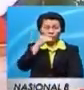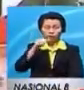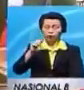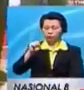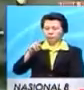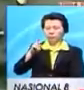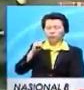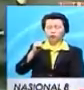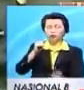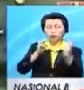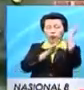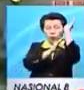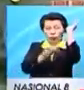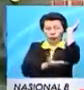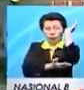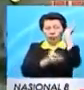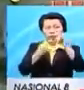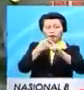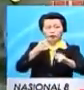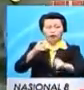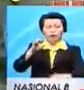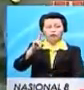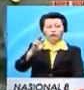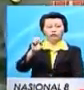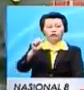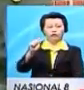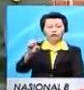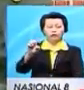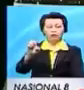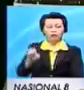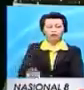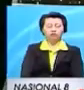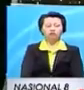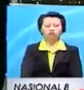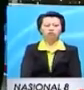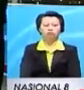Skydive Dubai dari Emirat Arab Bersatu.